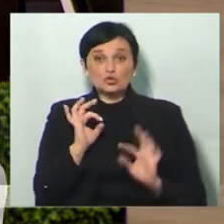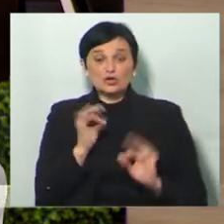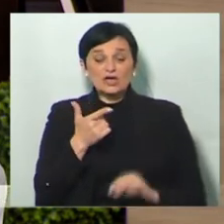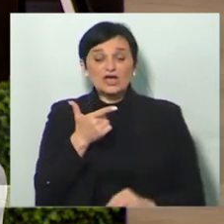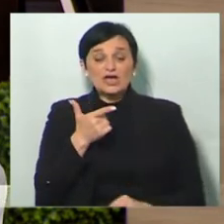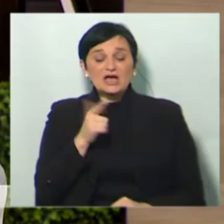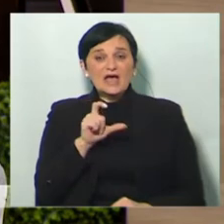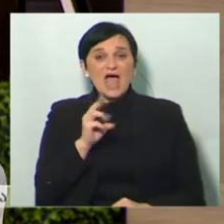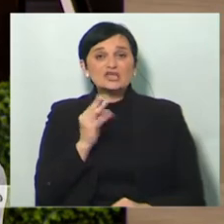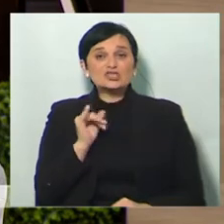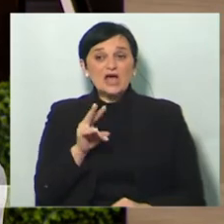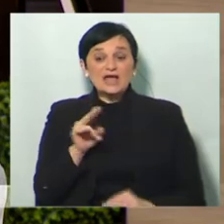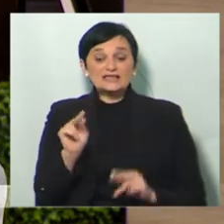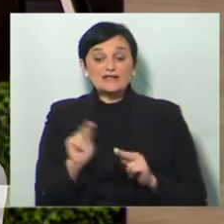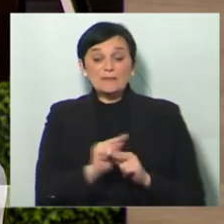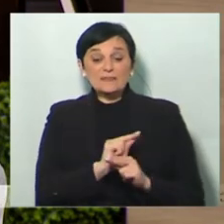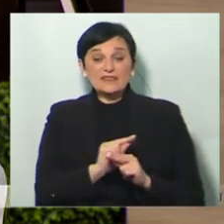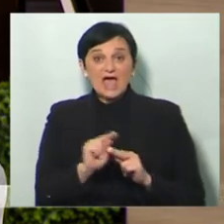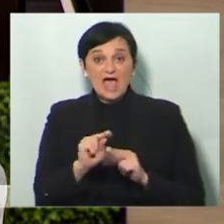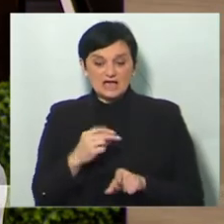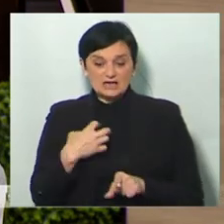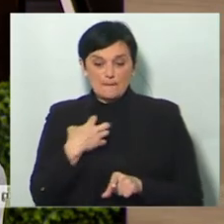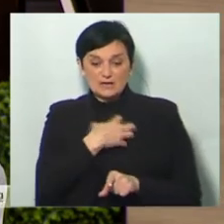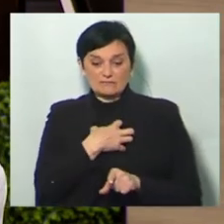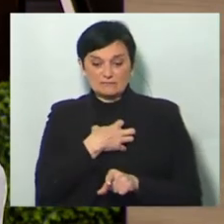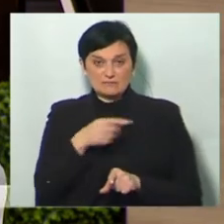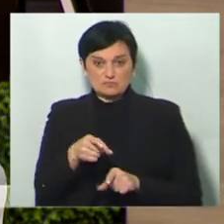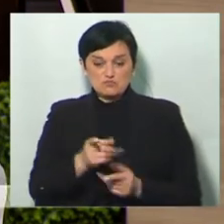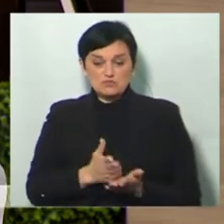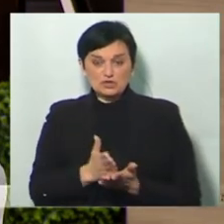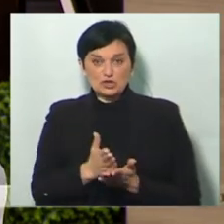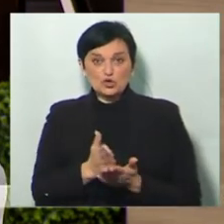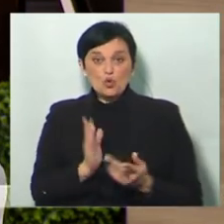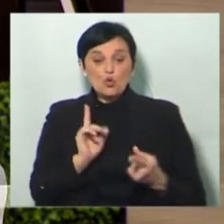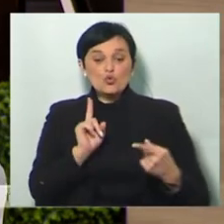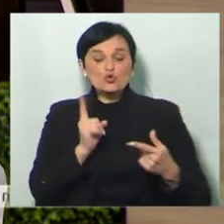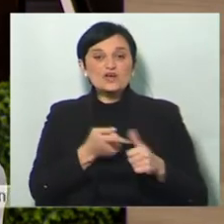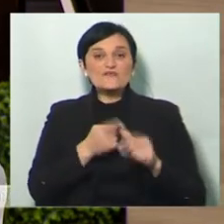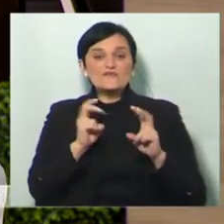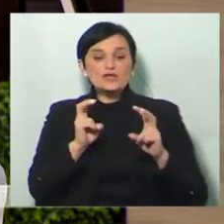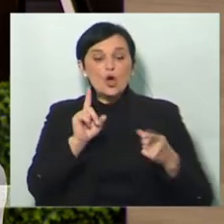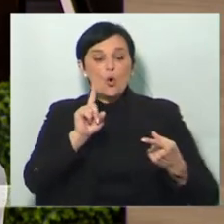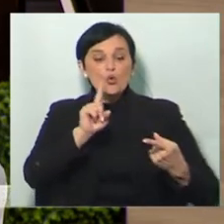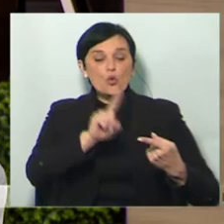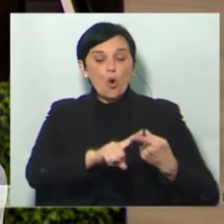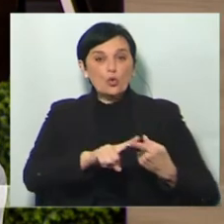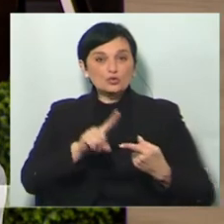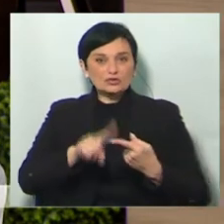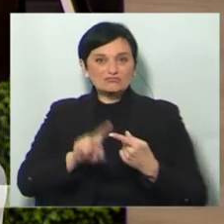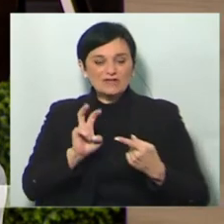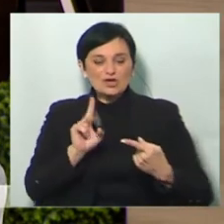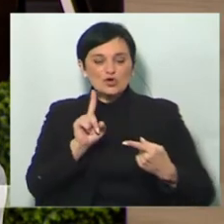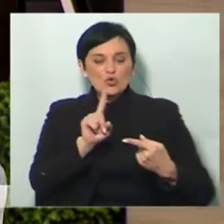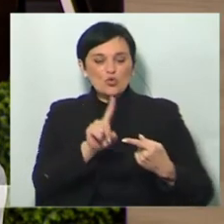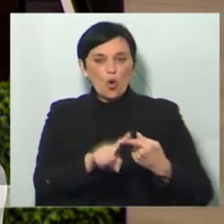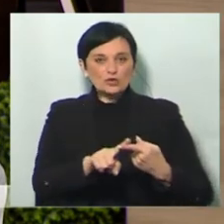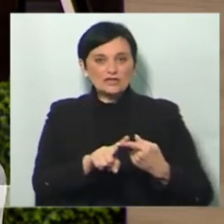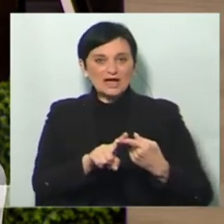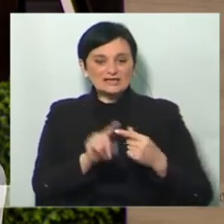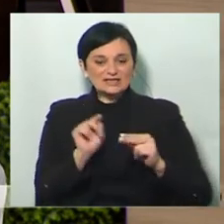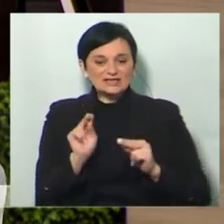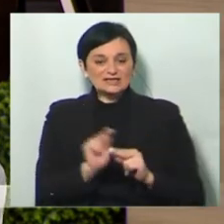თერაპიის კუთხეც და მივდივართ, რომელსაც ქვია კონტაქტი. Ეს კონტაქტის თერაპია, ხო, გეშტალტ